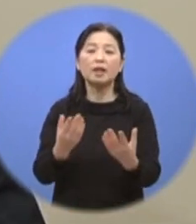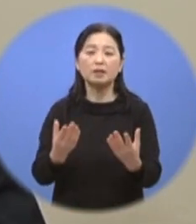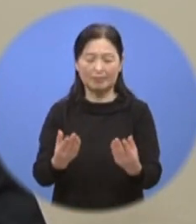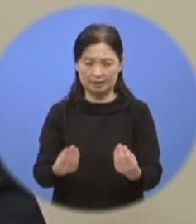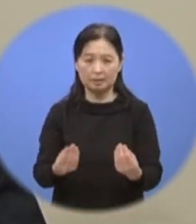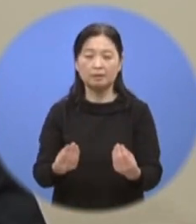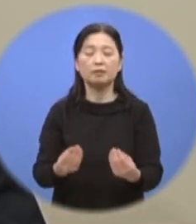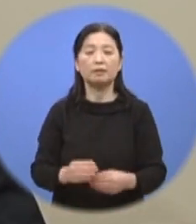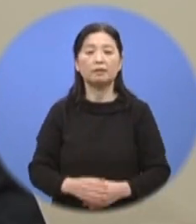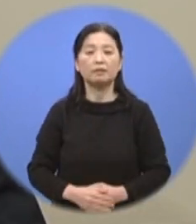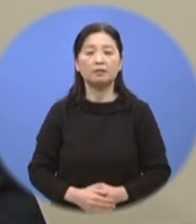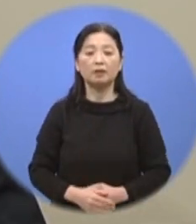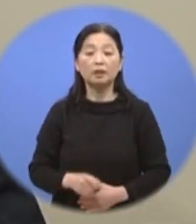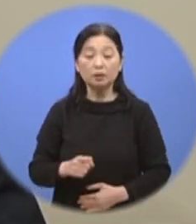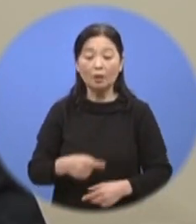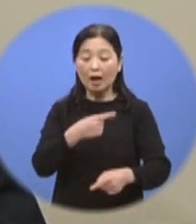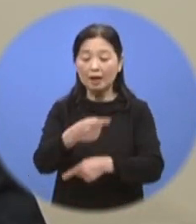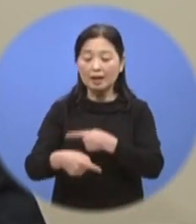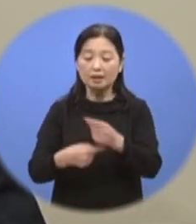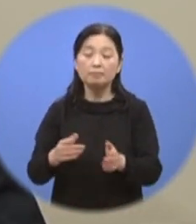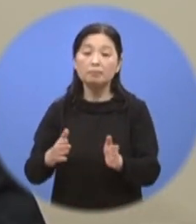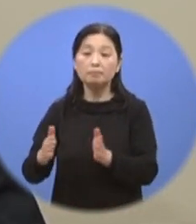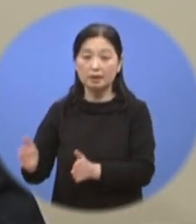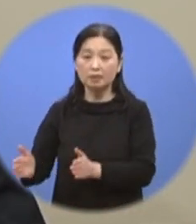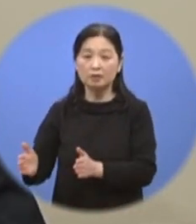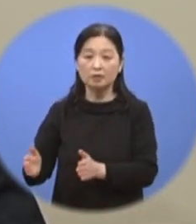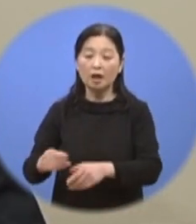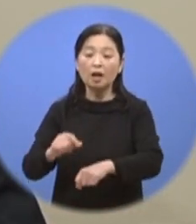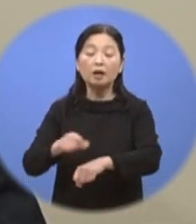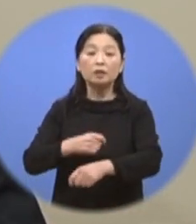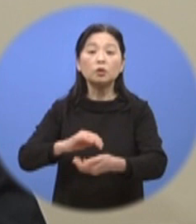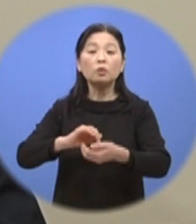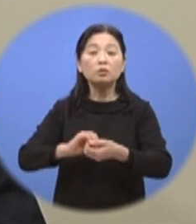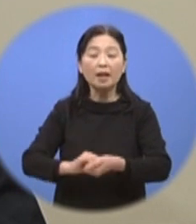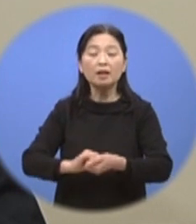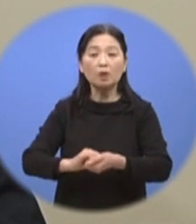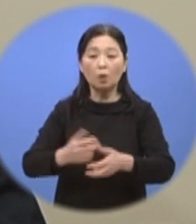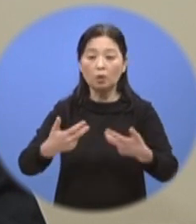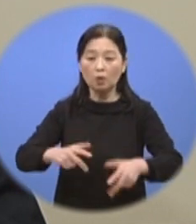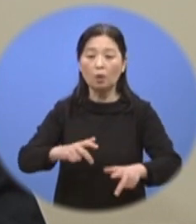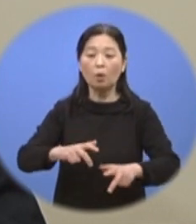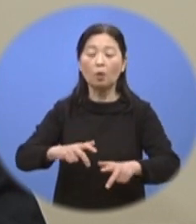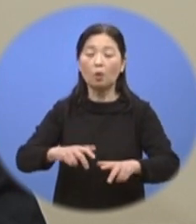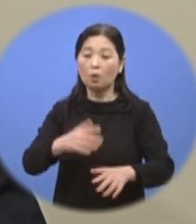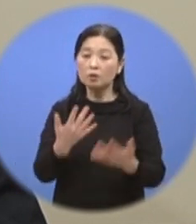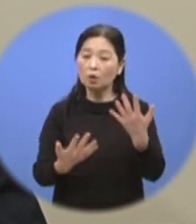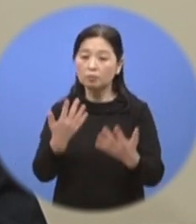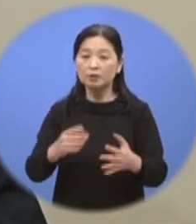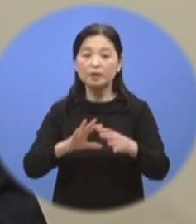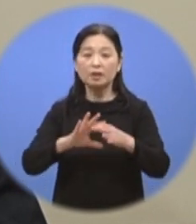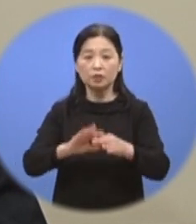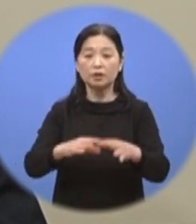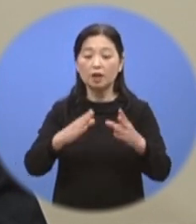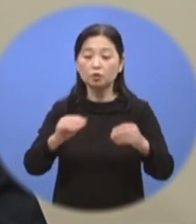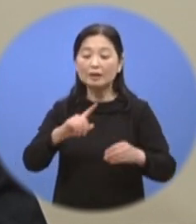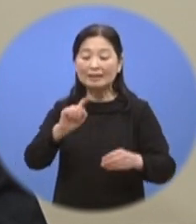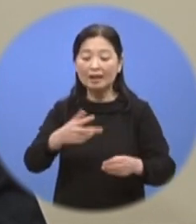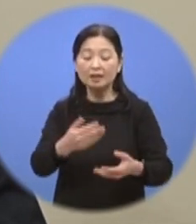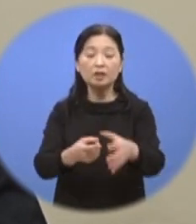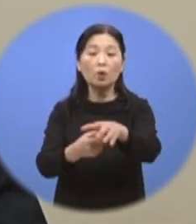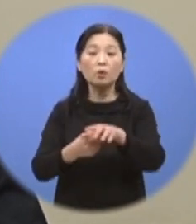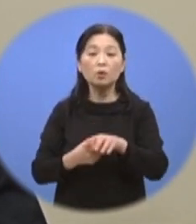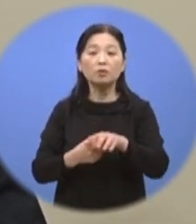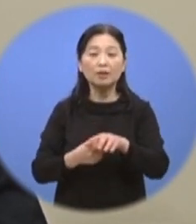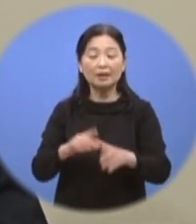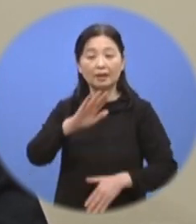なお、これとは別に特定の動植物については国や県や市町村が天然記念物に